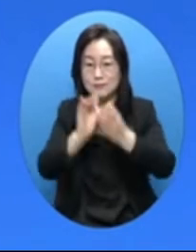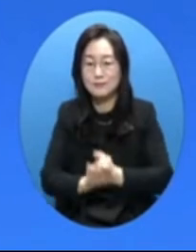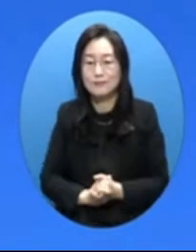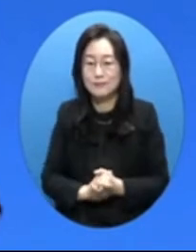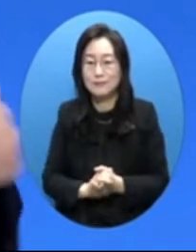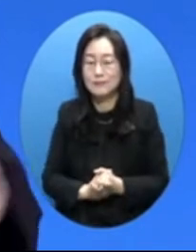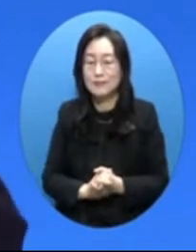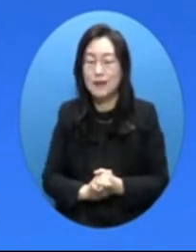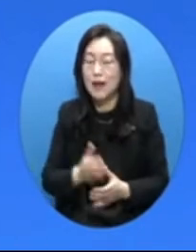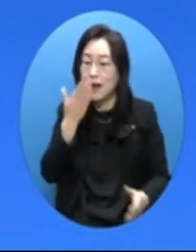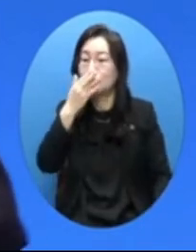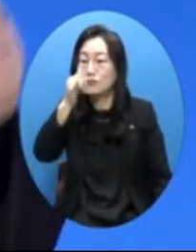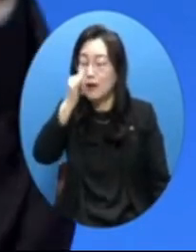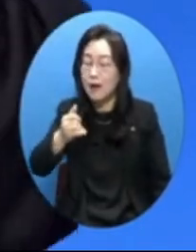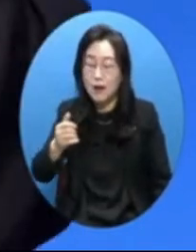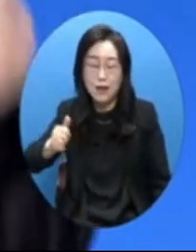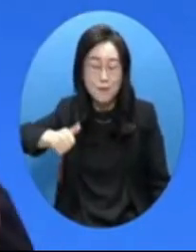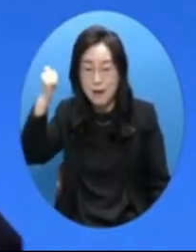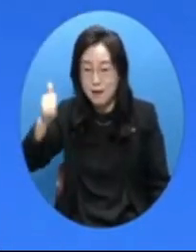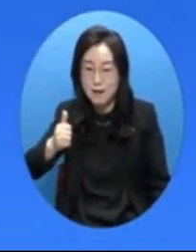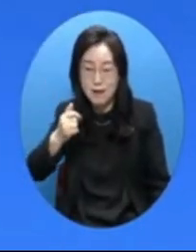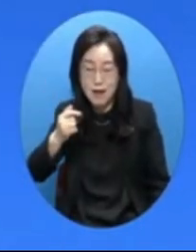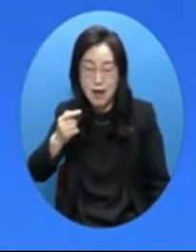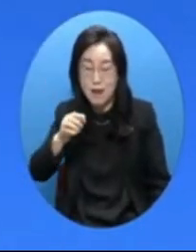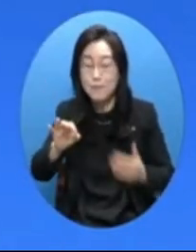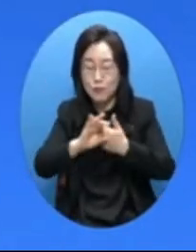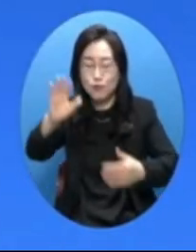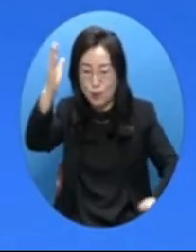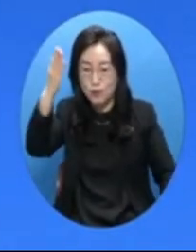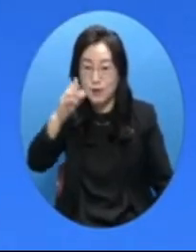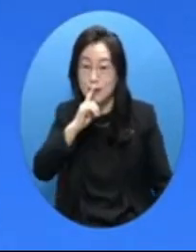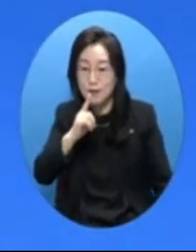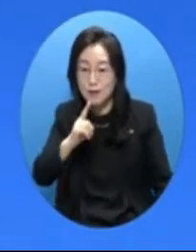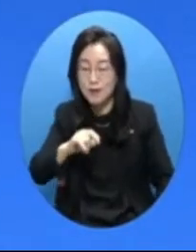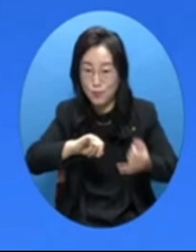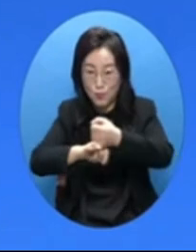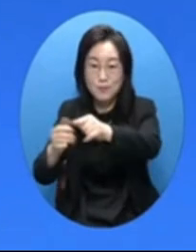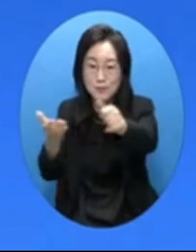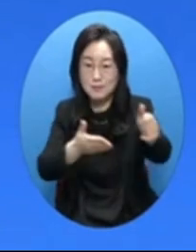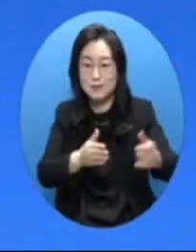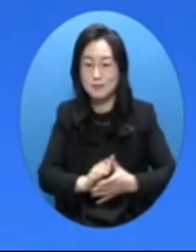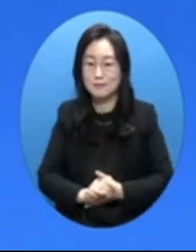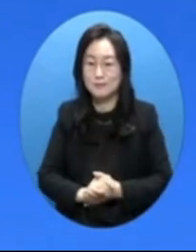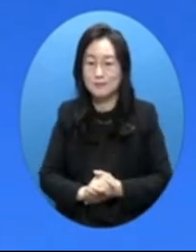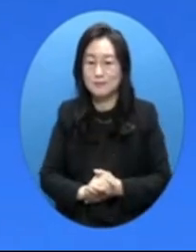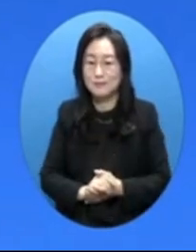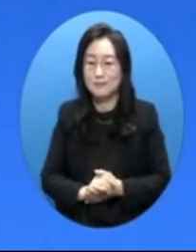할 수 있다 하자 하면 된다 그렇게 나오길 바랍니다